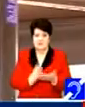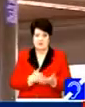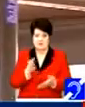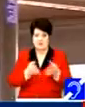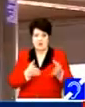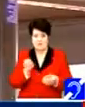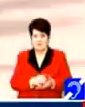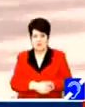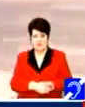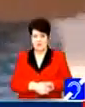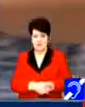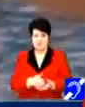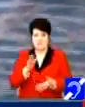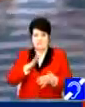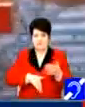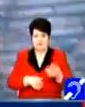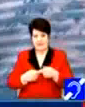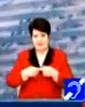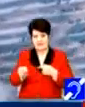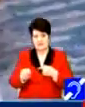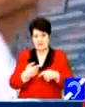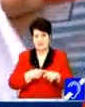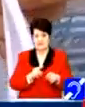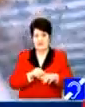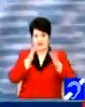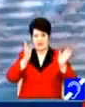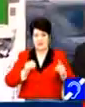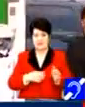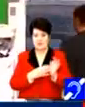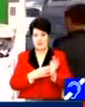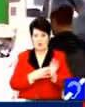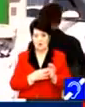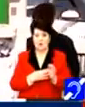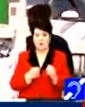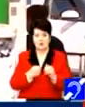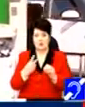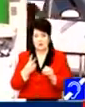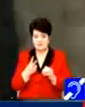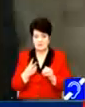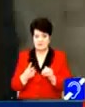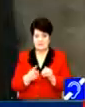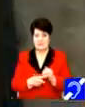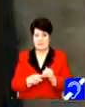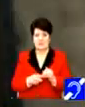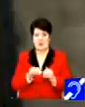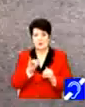laptele. Amenda pentru nerespectarea distanței de amplasare a gheretelor este de la 9 până la 12 unități